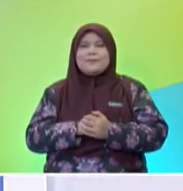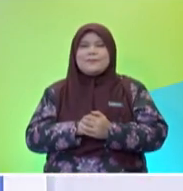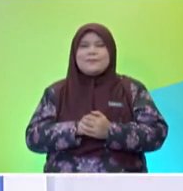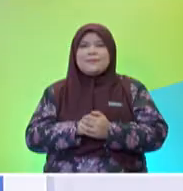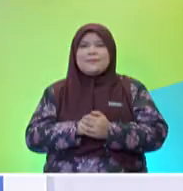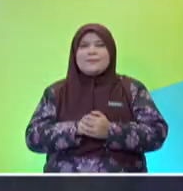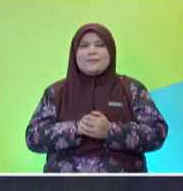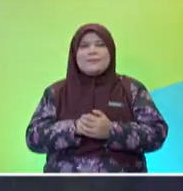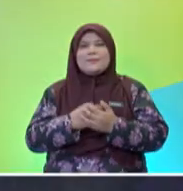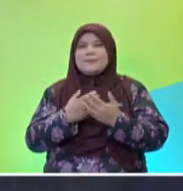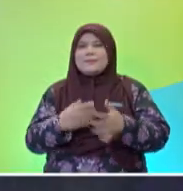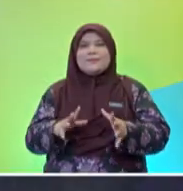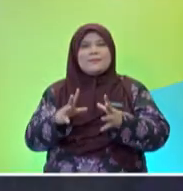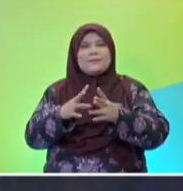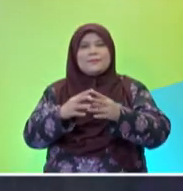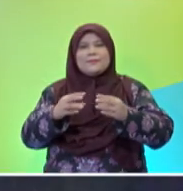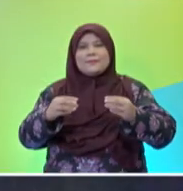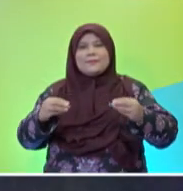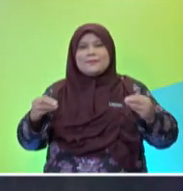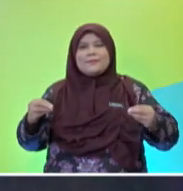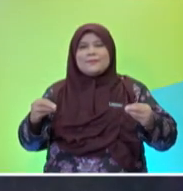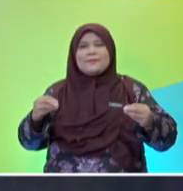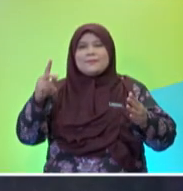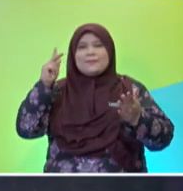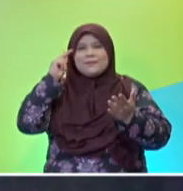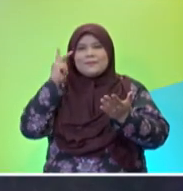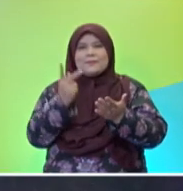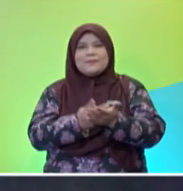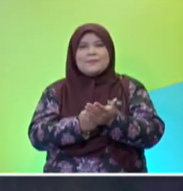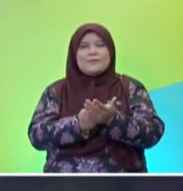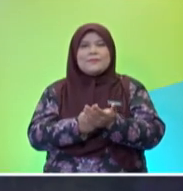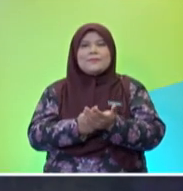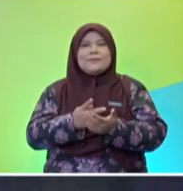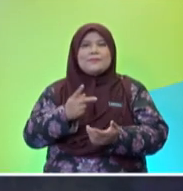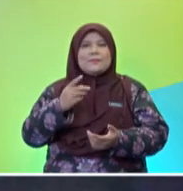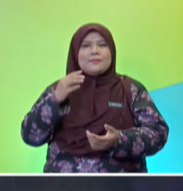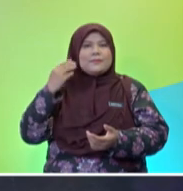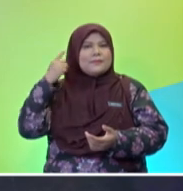selesai kita punya menginap pasti bunyi hewan-hewan